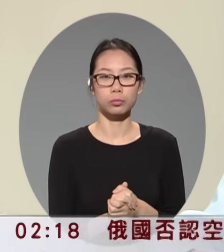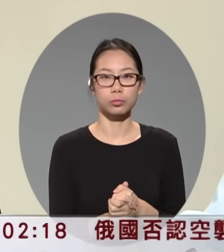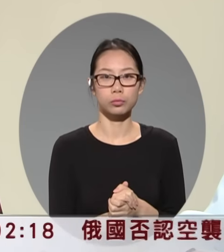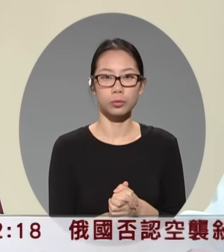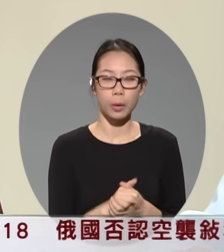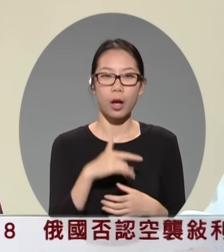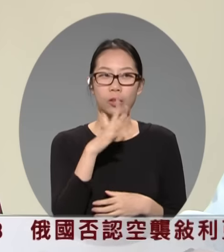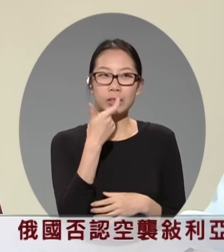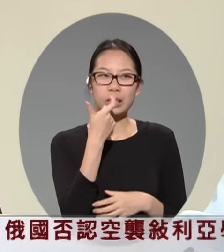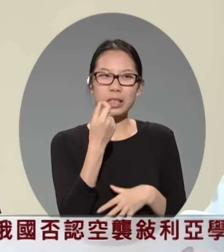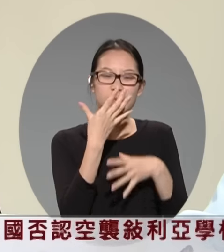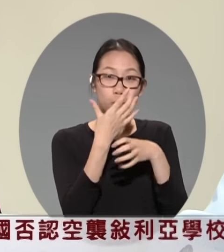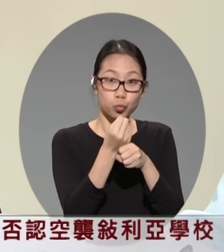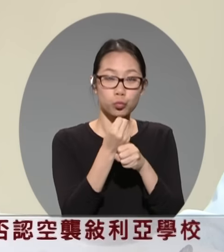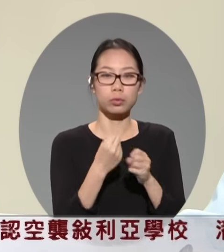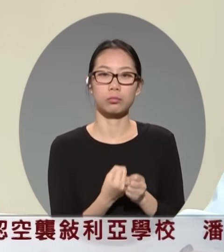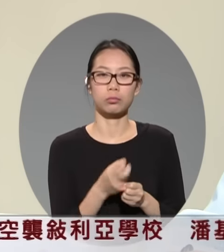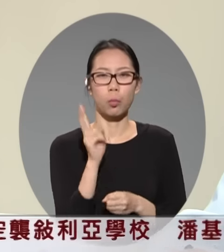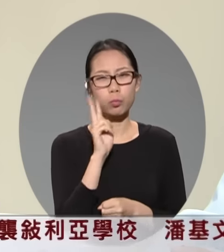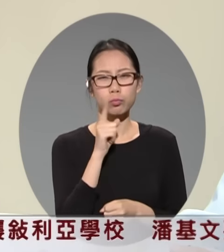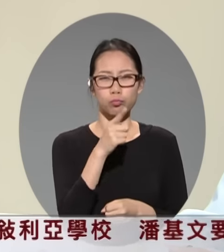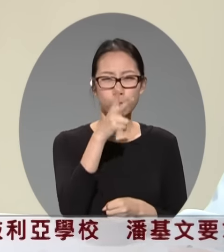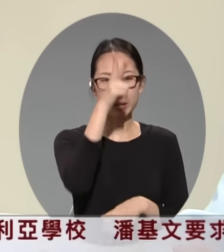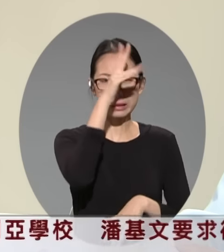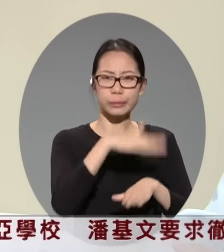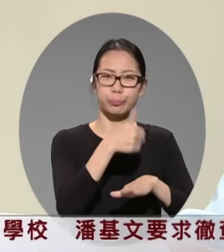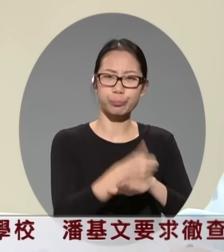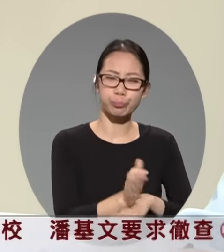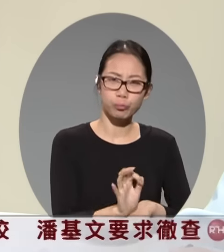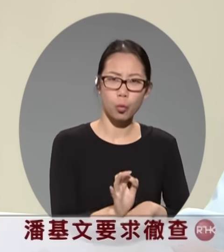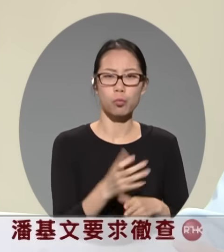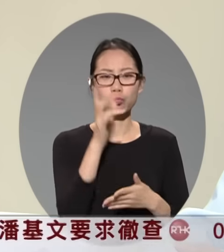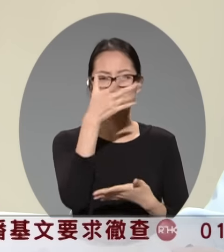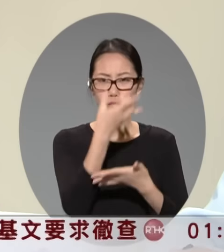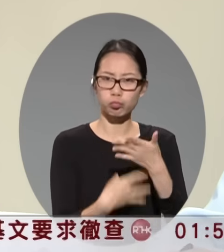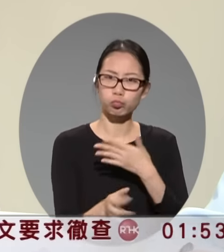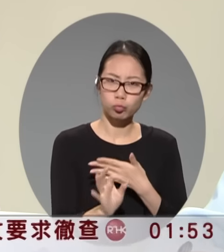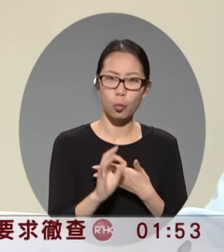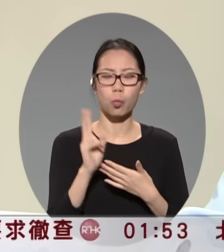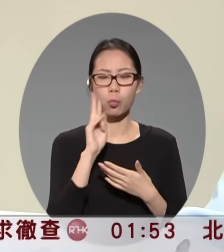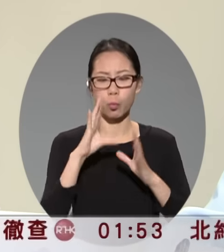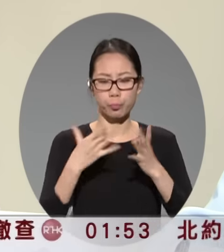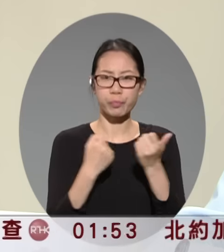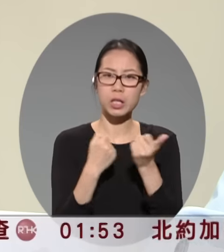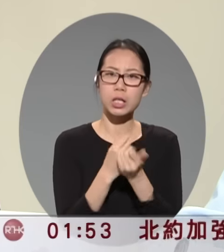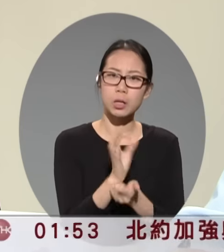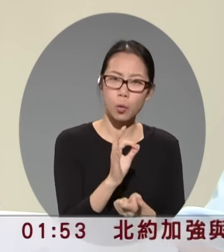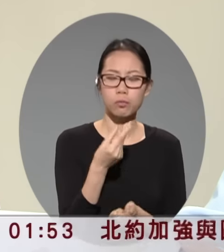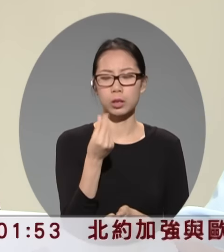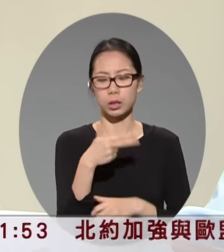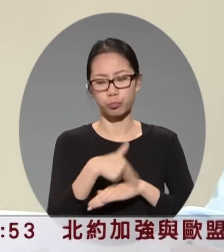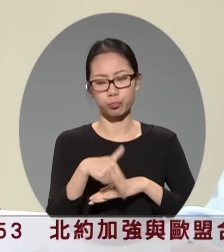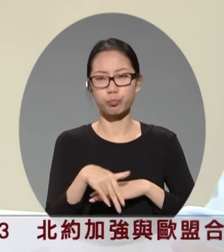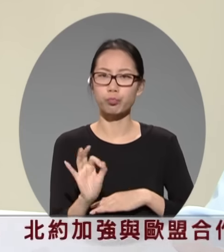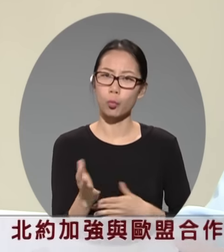如用我們做一個小總結，好像是沒有政績、沒有政綱、沒有班底、沒有人站台、沒有競選經費的規